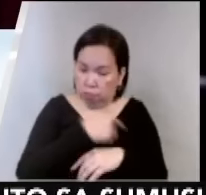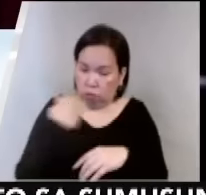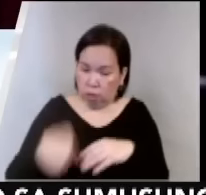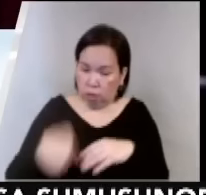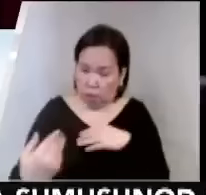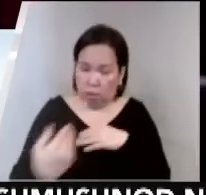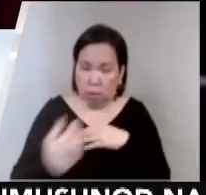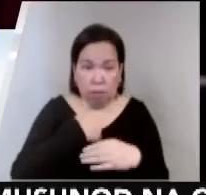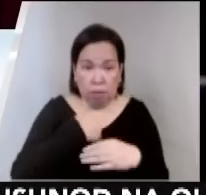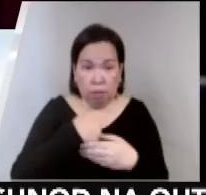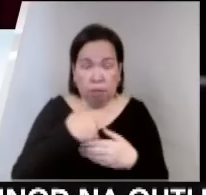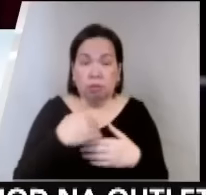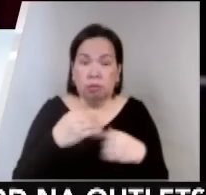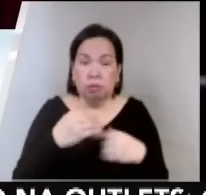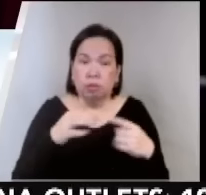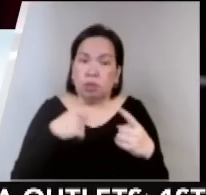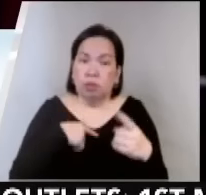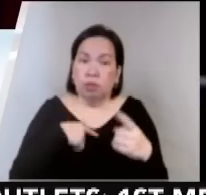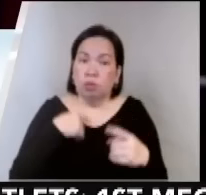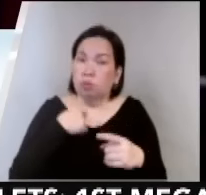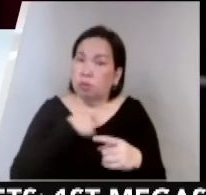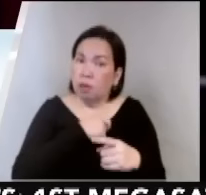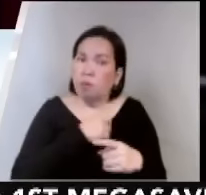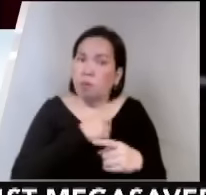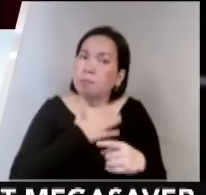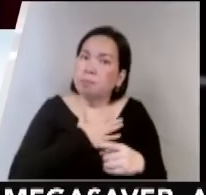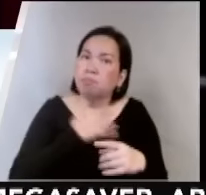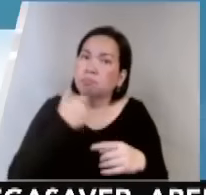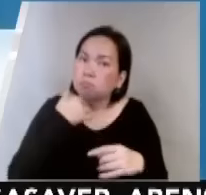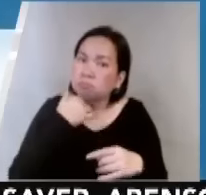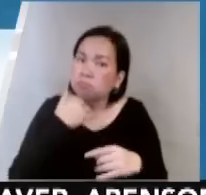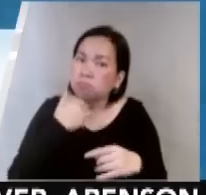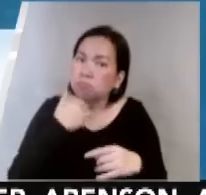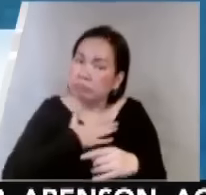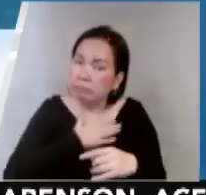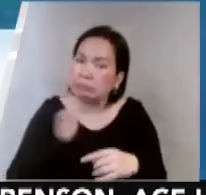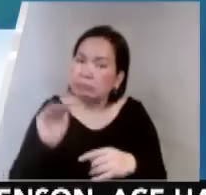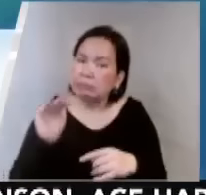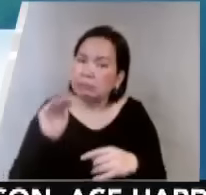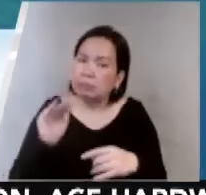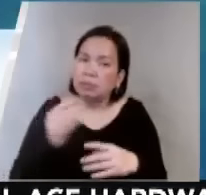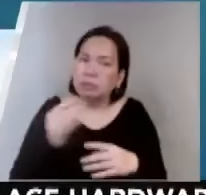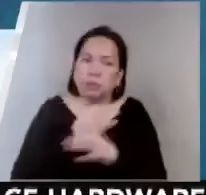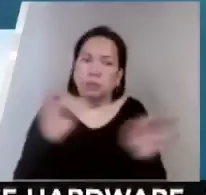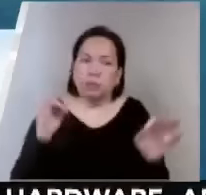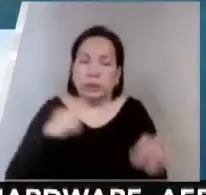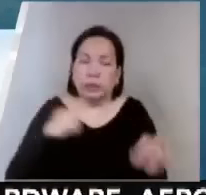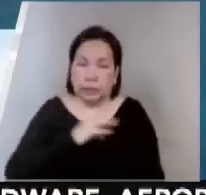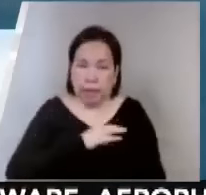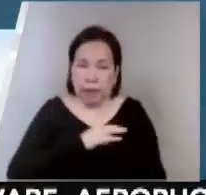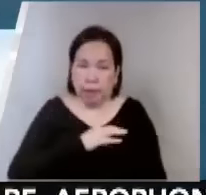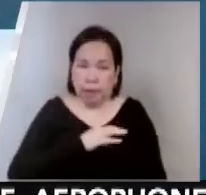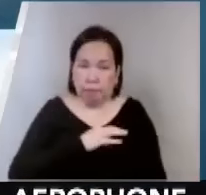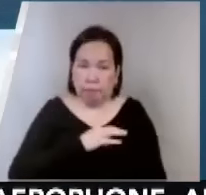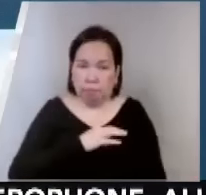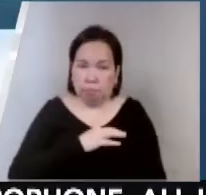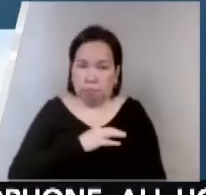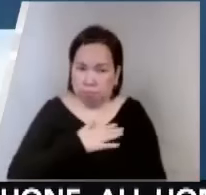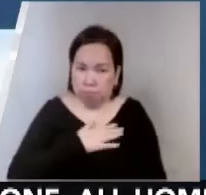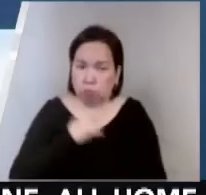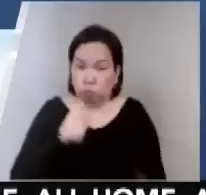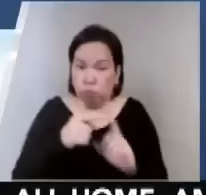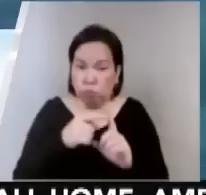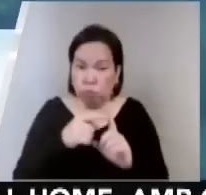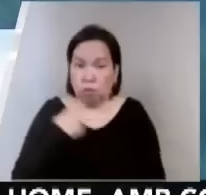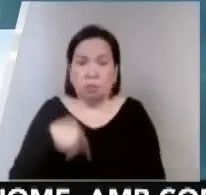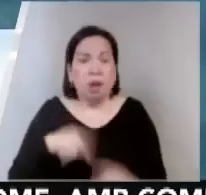Coast Guard Administration na ibalik ang barko at palayain ang crew nito. Ang ganyang tagpo, paano kung mangyari rin sa mga mangingisda